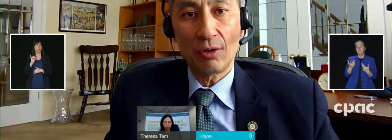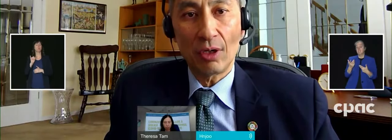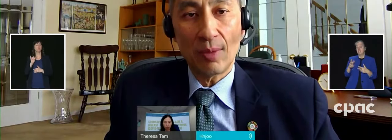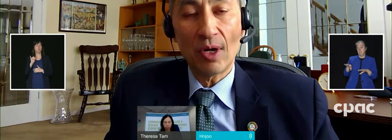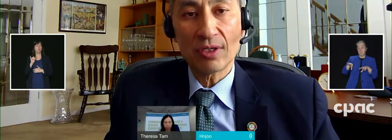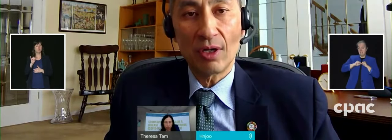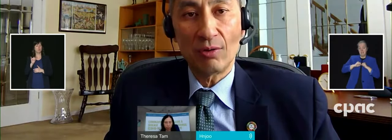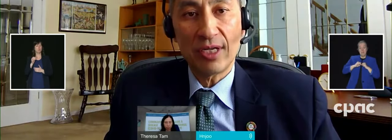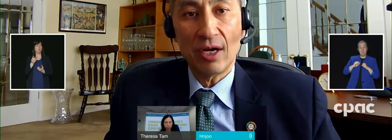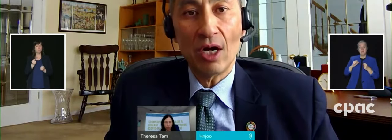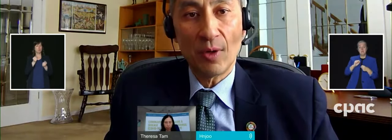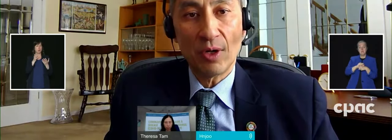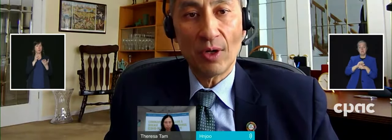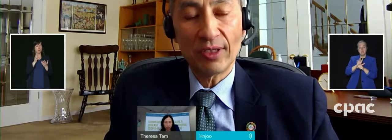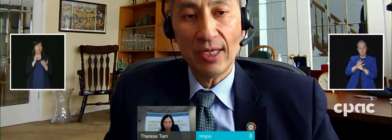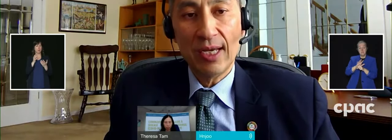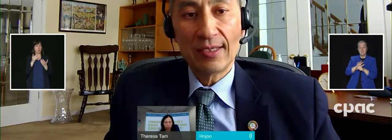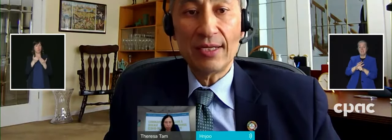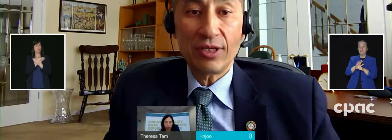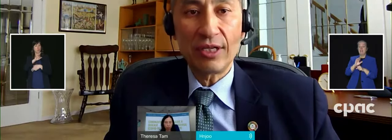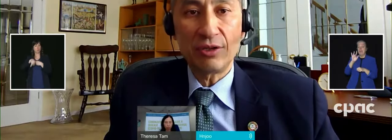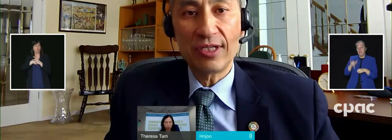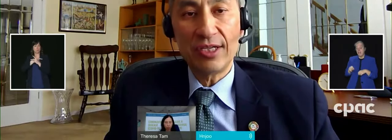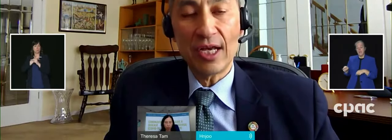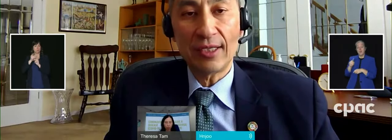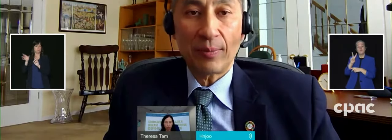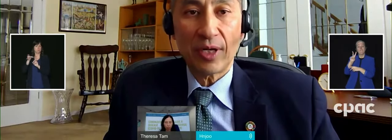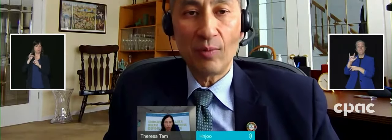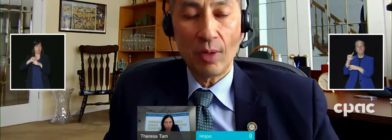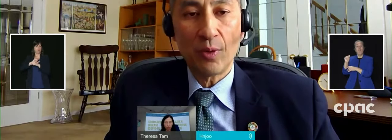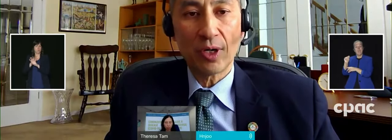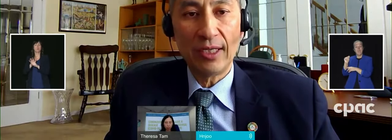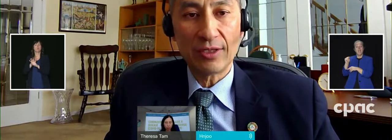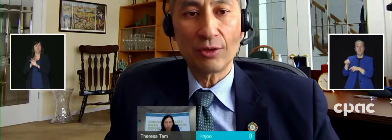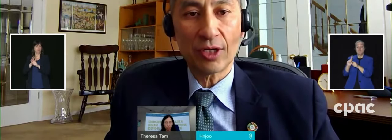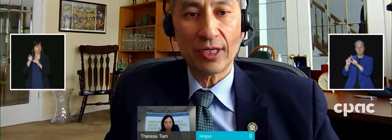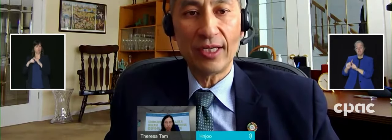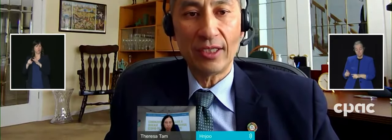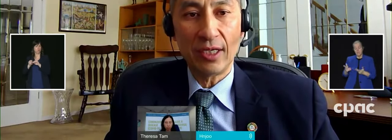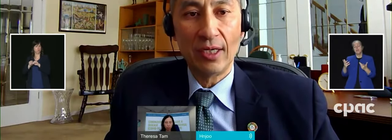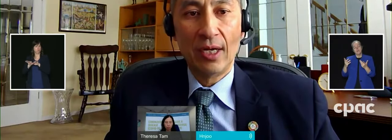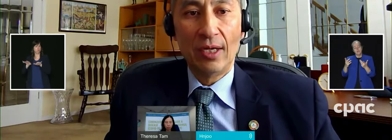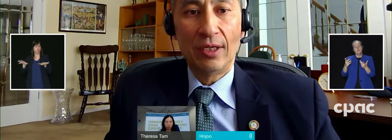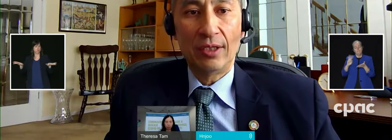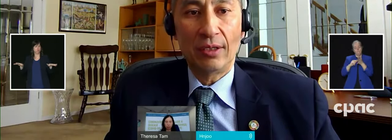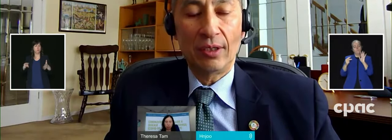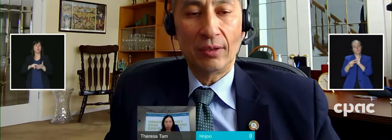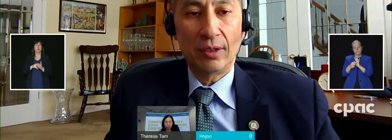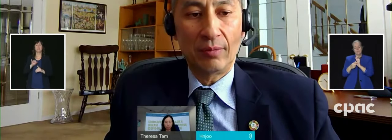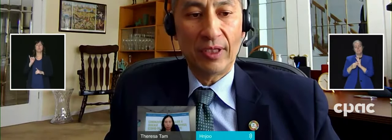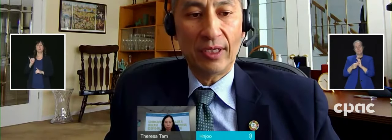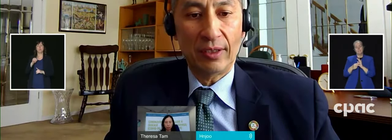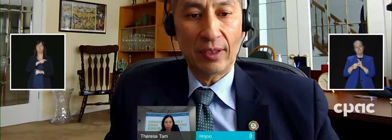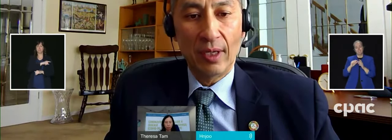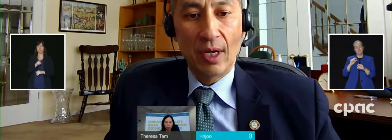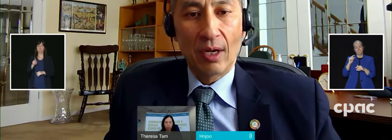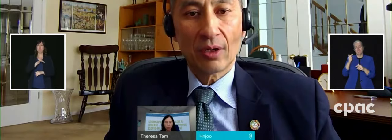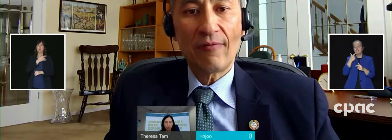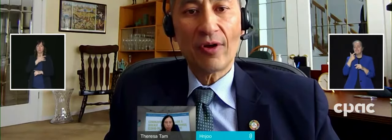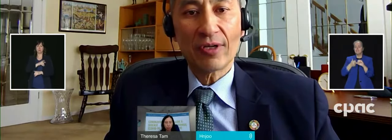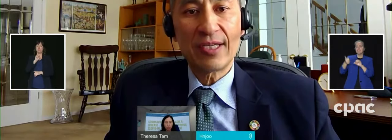variants commence aussi à augmenter, c'est un signal, d'après moi, pour les autorités de